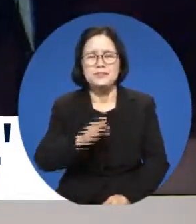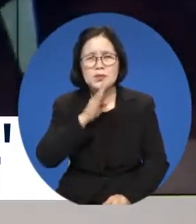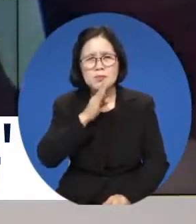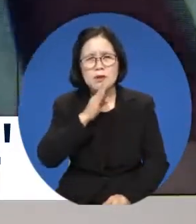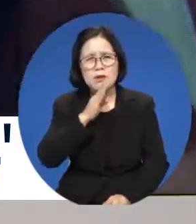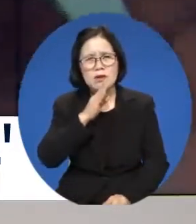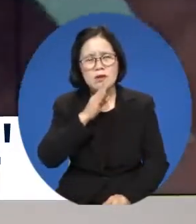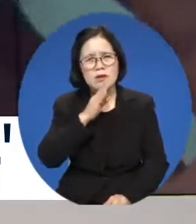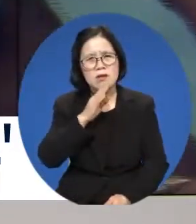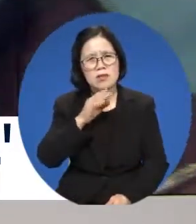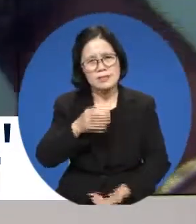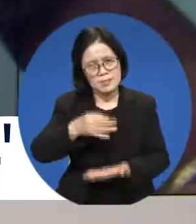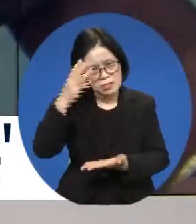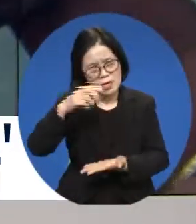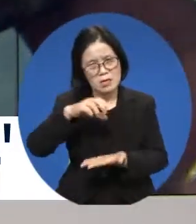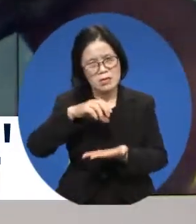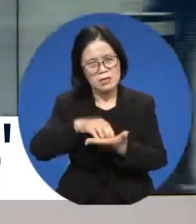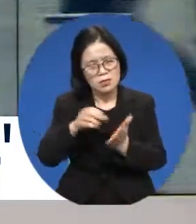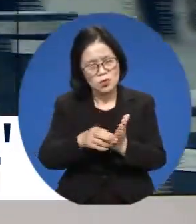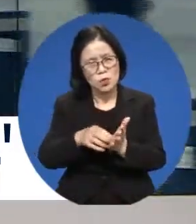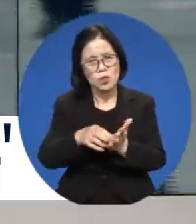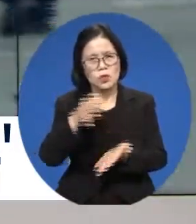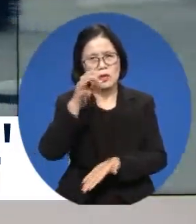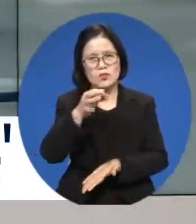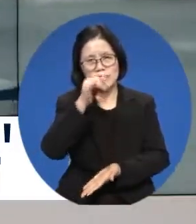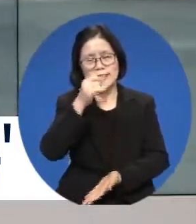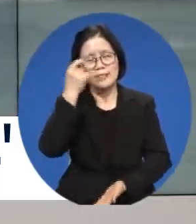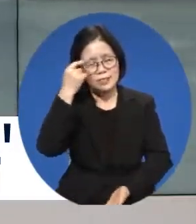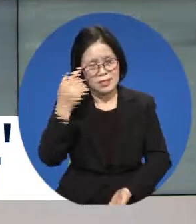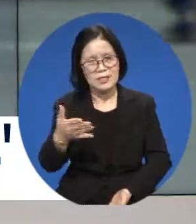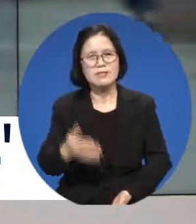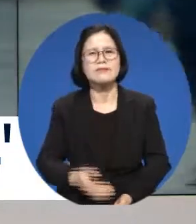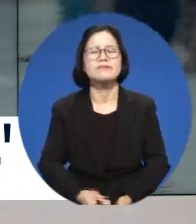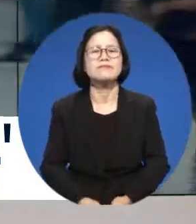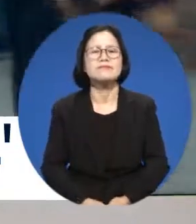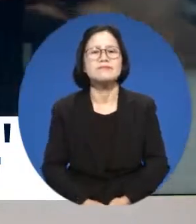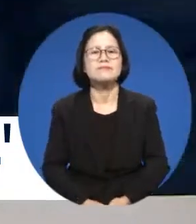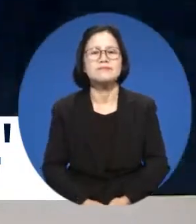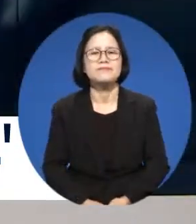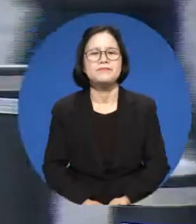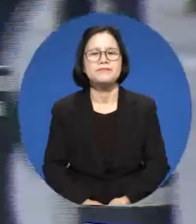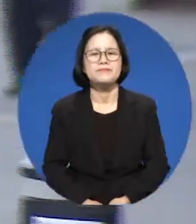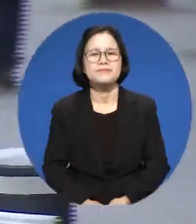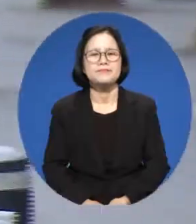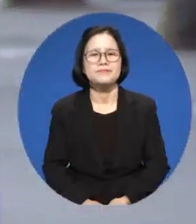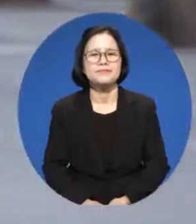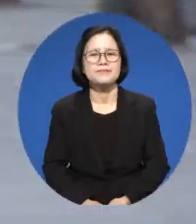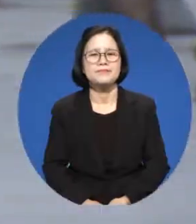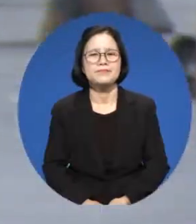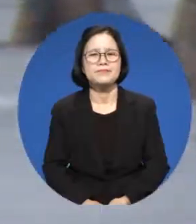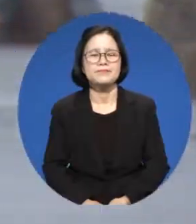정도 값어치를 하고 있을까요? 이동민 기자가 알아봤습니다.